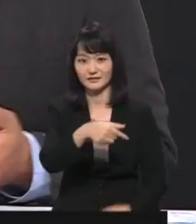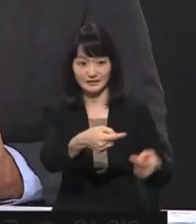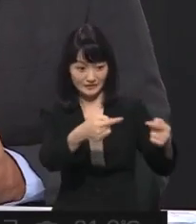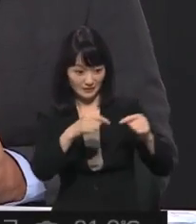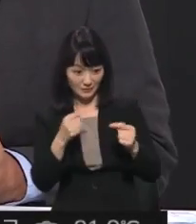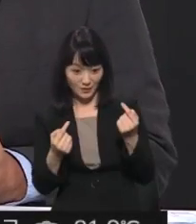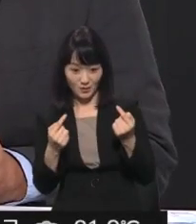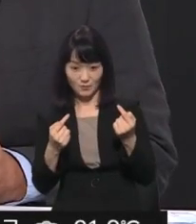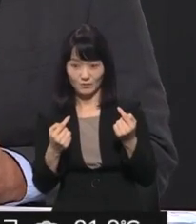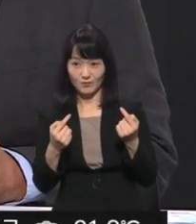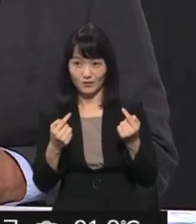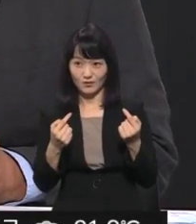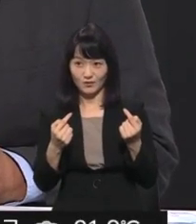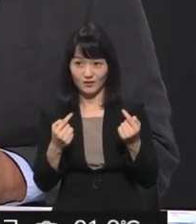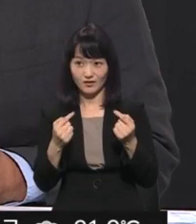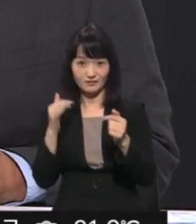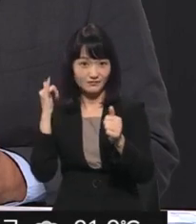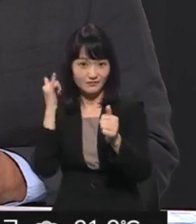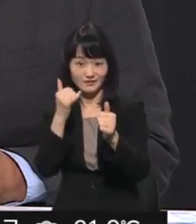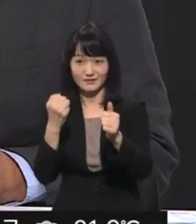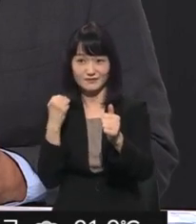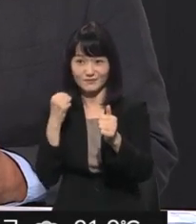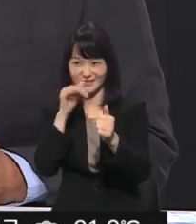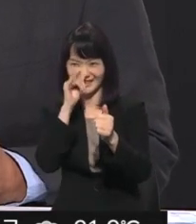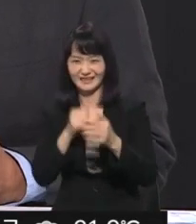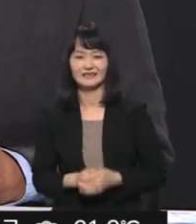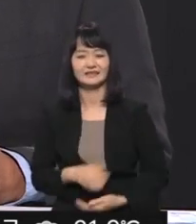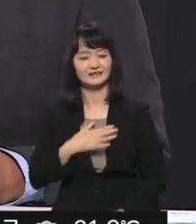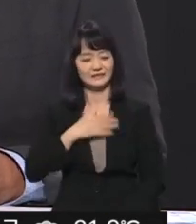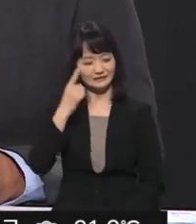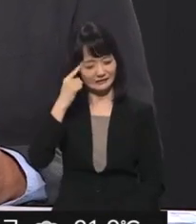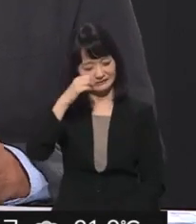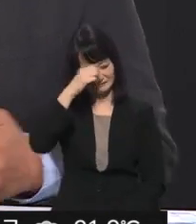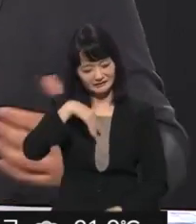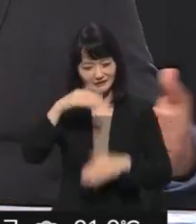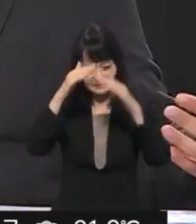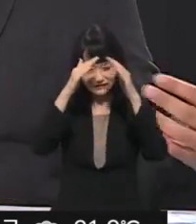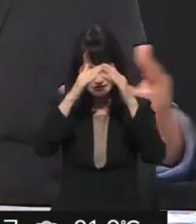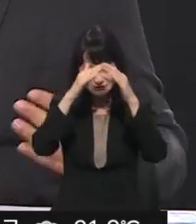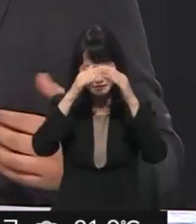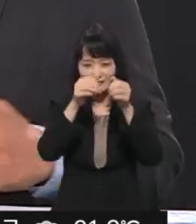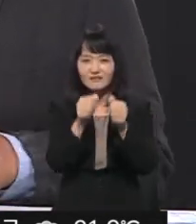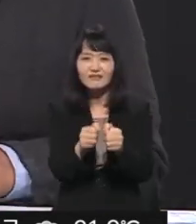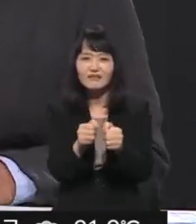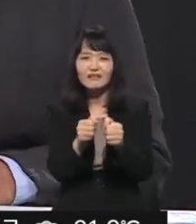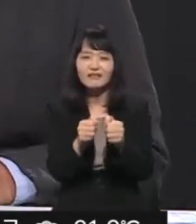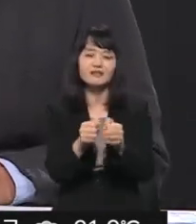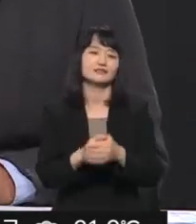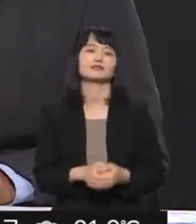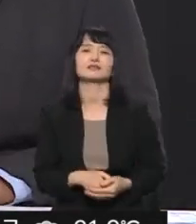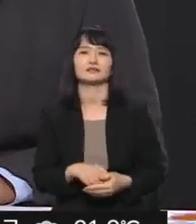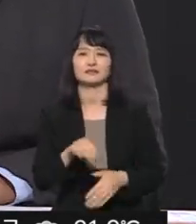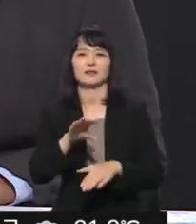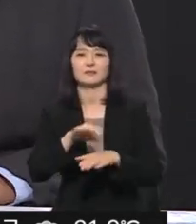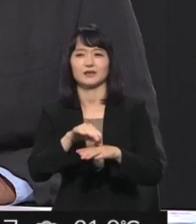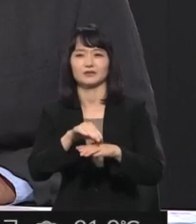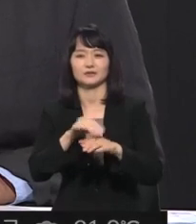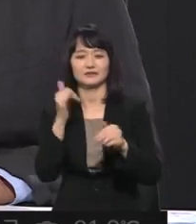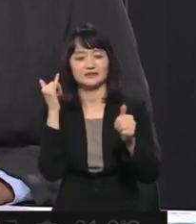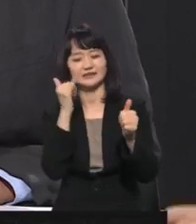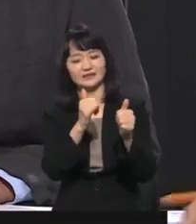좋으신 것 같아요 오히려 예 제 부제 집에서 이제 이따가 하다 같다 아까 가 차기 방송 나온다 입자를 시켜 가지고 그리스도 예를 들어